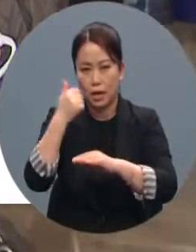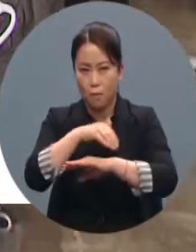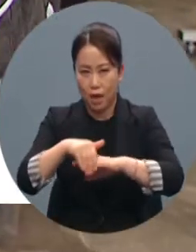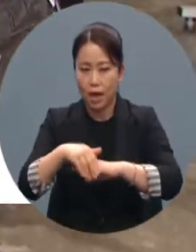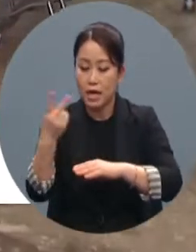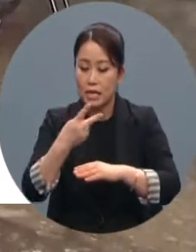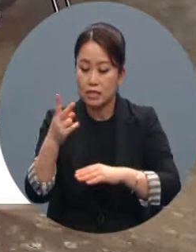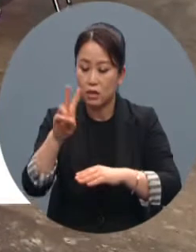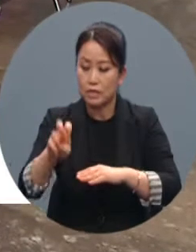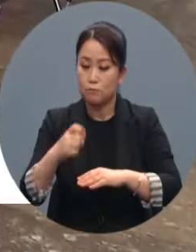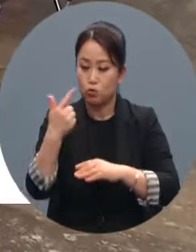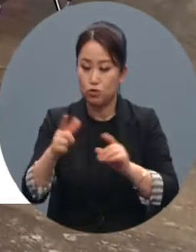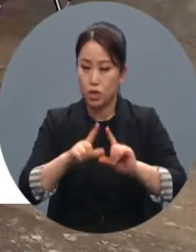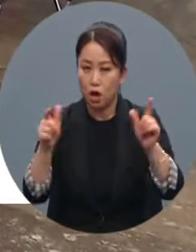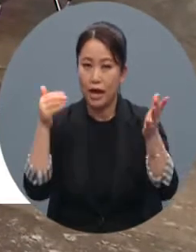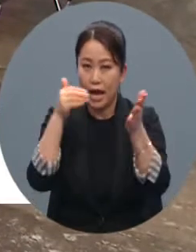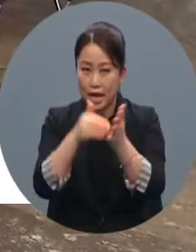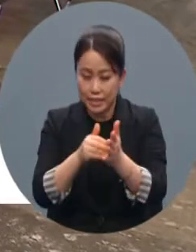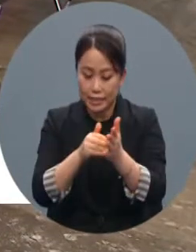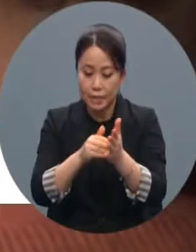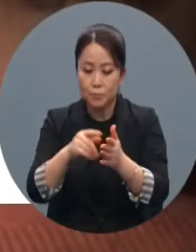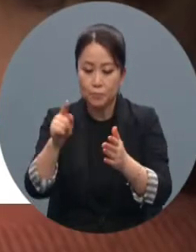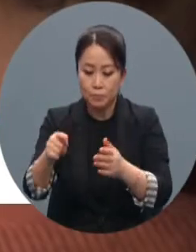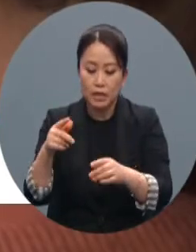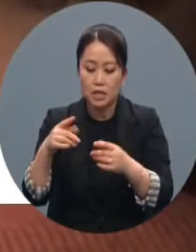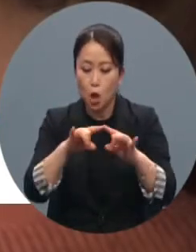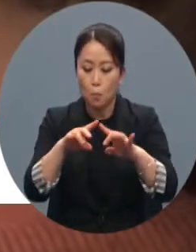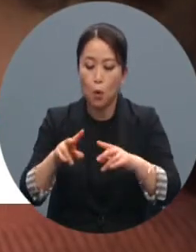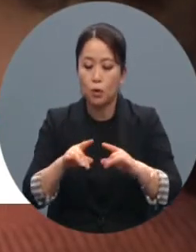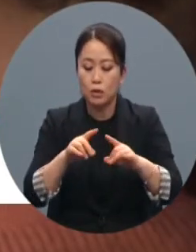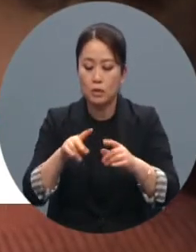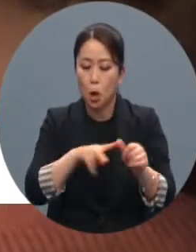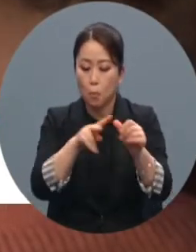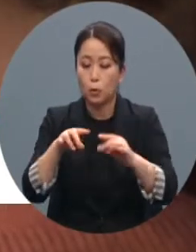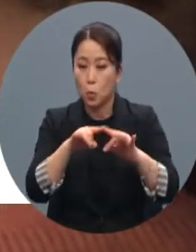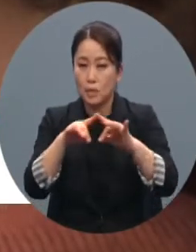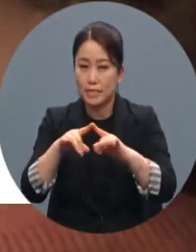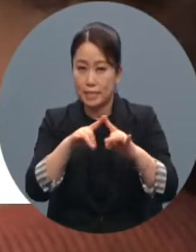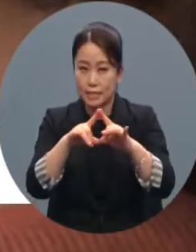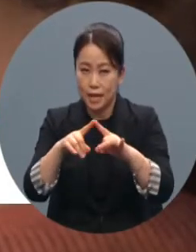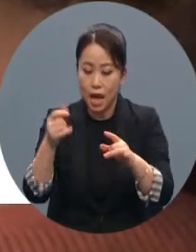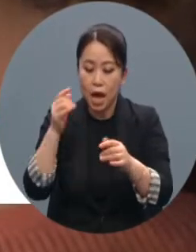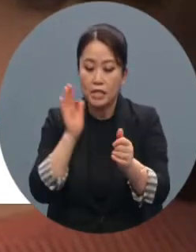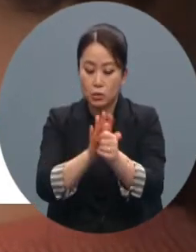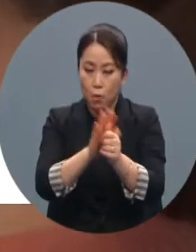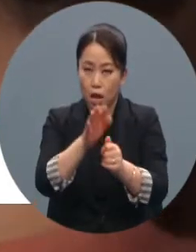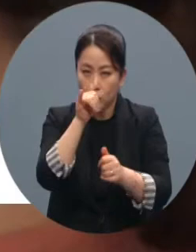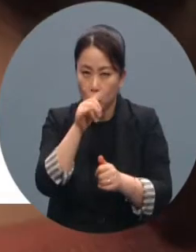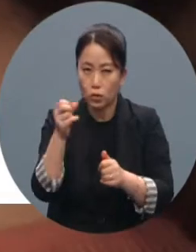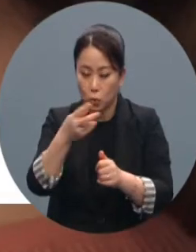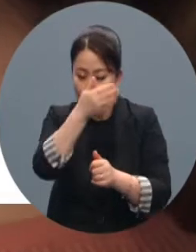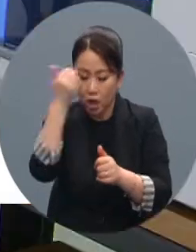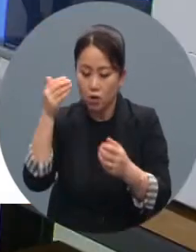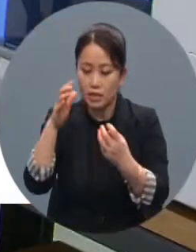2026년까지 연간 3천여 명의 ICT 특화 인재를 키우고 청년 창업가 200여 명을 지원하는 한편